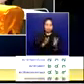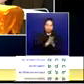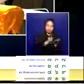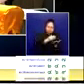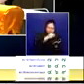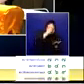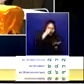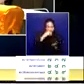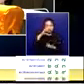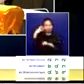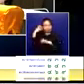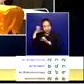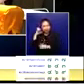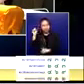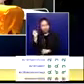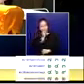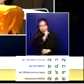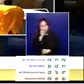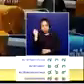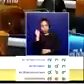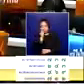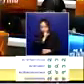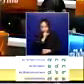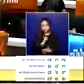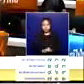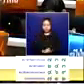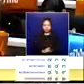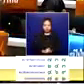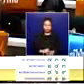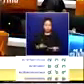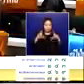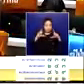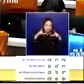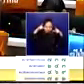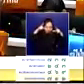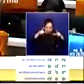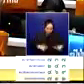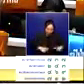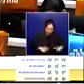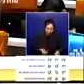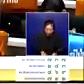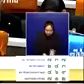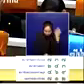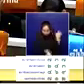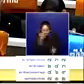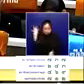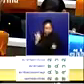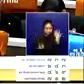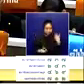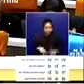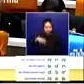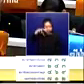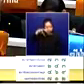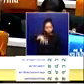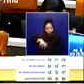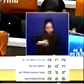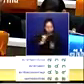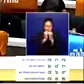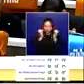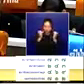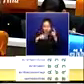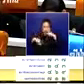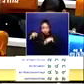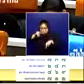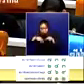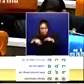เพลงนะคะหมุดคณะราษฎรถูกลื้อทิ้งไปอนุสาวรีย์พิทักษ์รัฐธรรมนูญอนุสาว